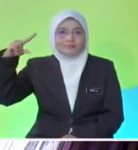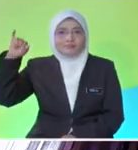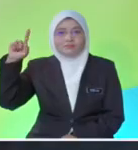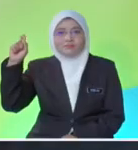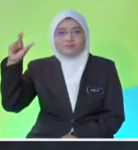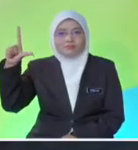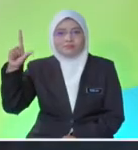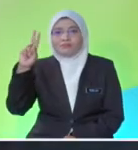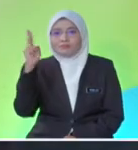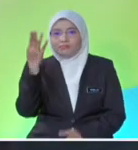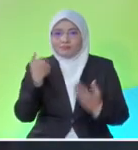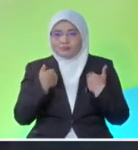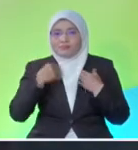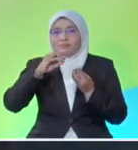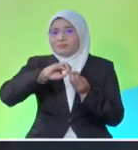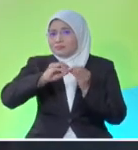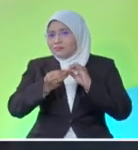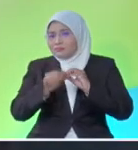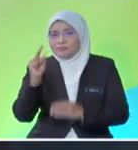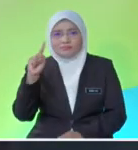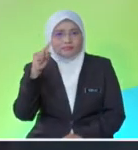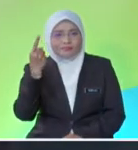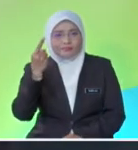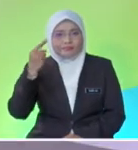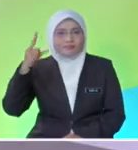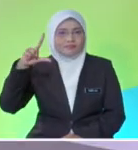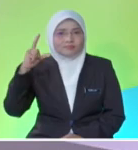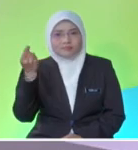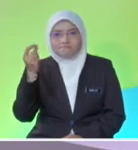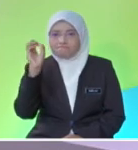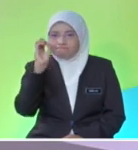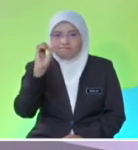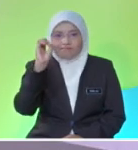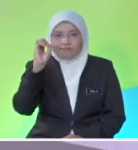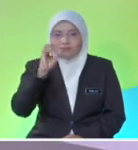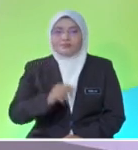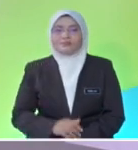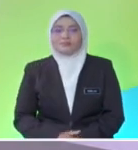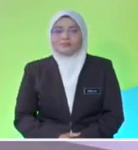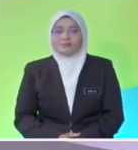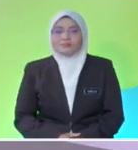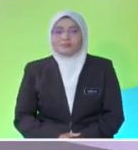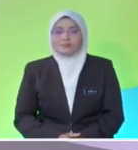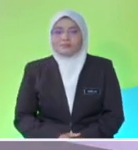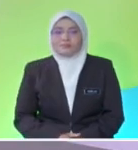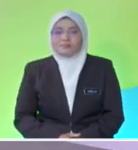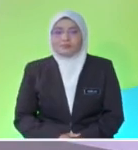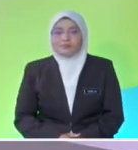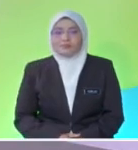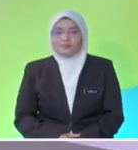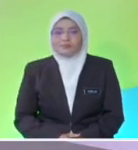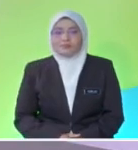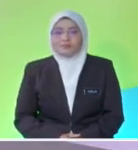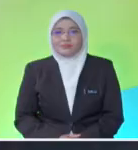tak ada jarum. Dan bila kita tengok tu, kita terus boleh teka pukul berapa dah sekarang.